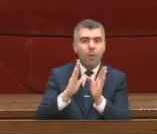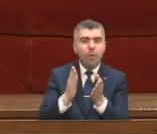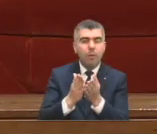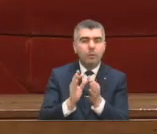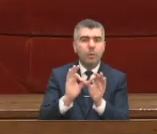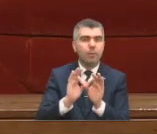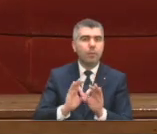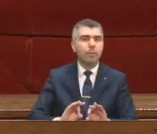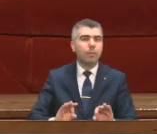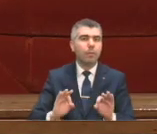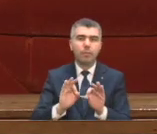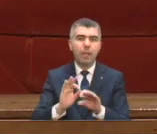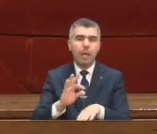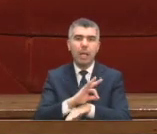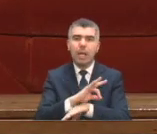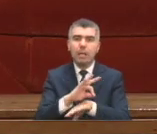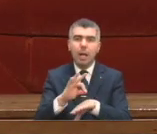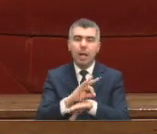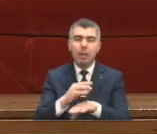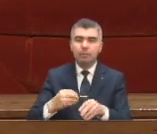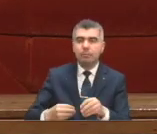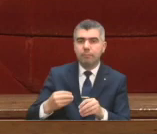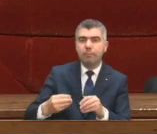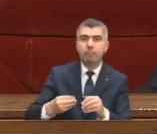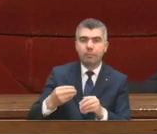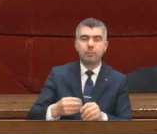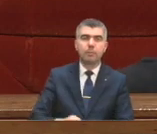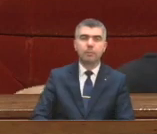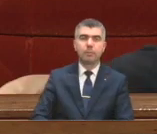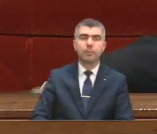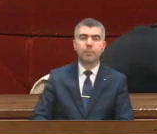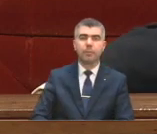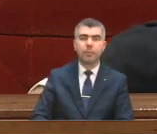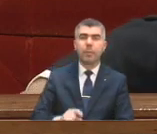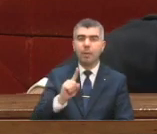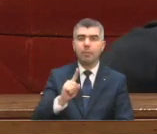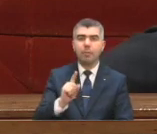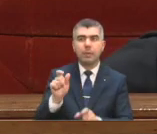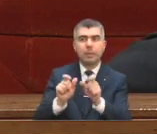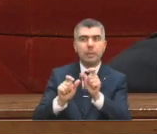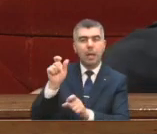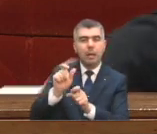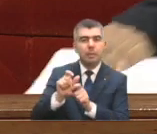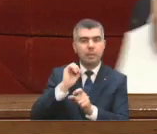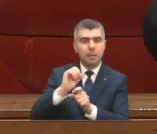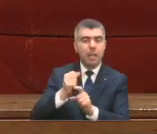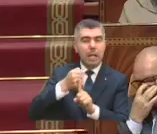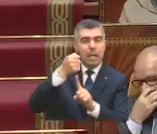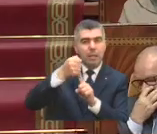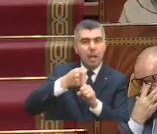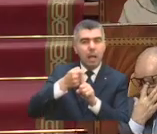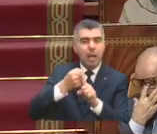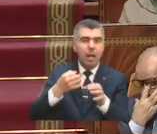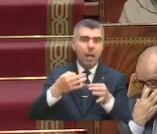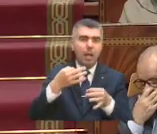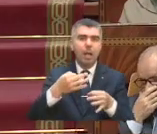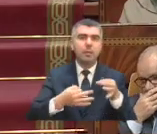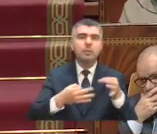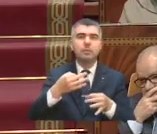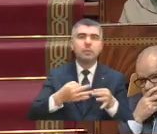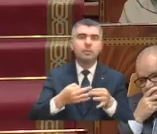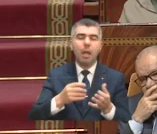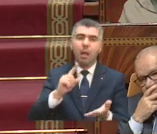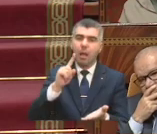بالإدارة يشوبها بعد التعثر، وهذا ينعكس سلبا على المواطن، وإصلاح منظومة العدالة يمر حتما